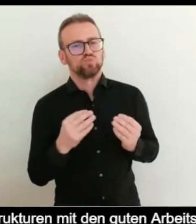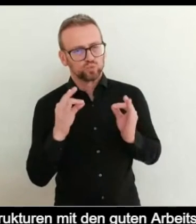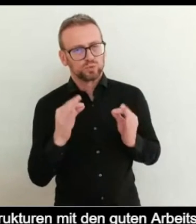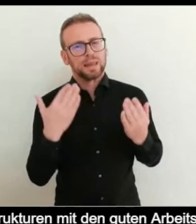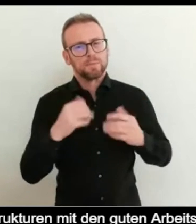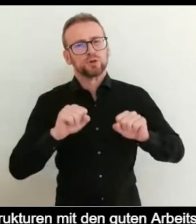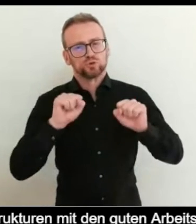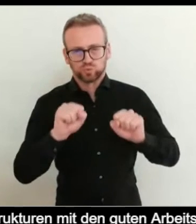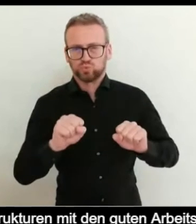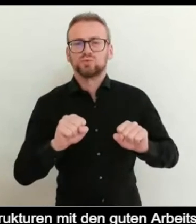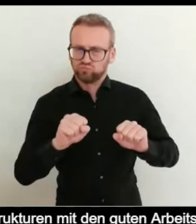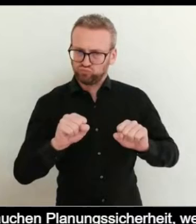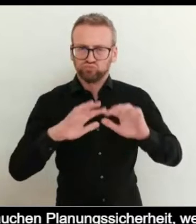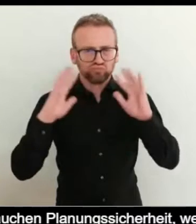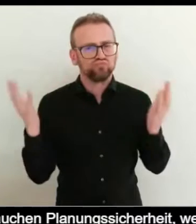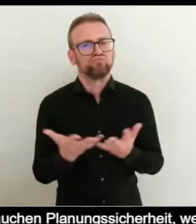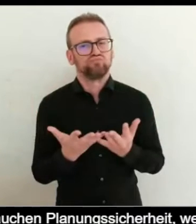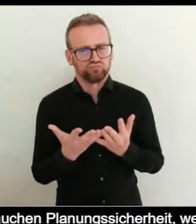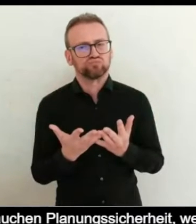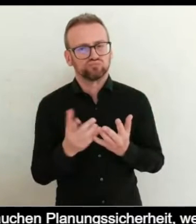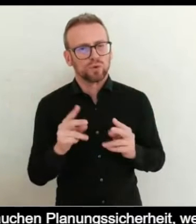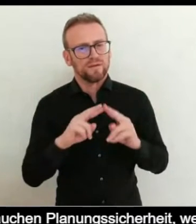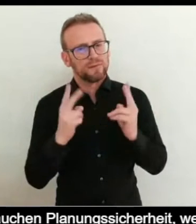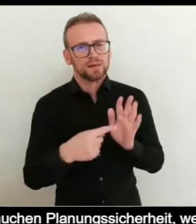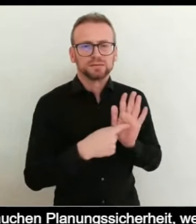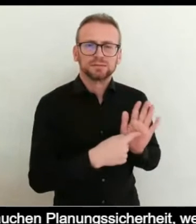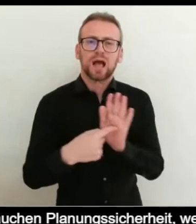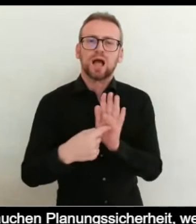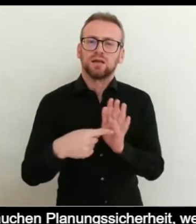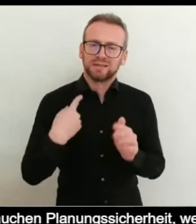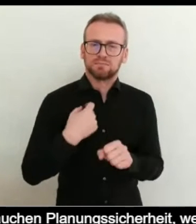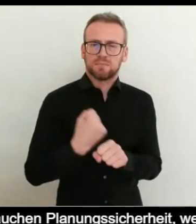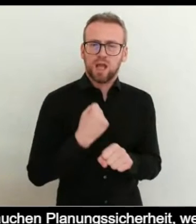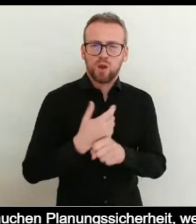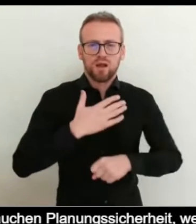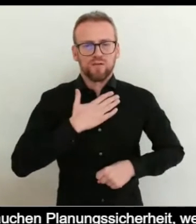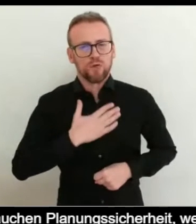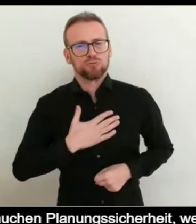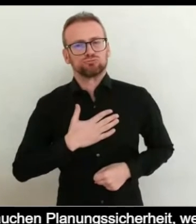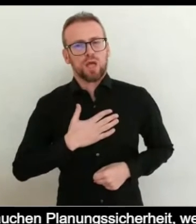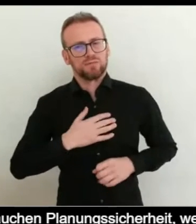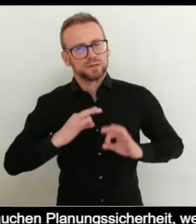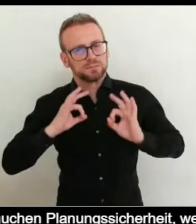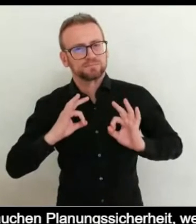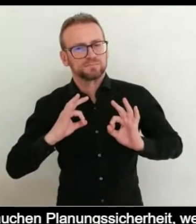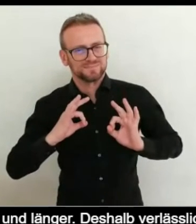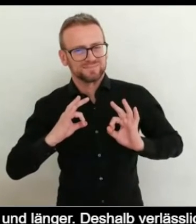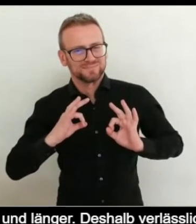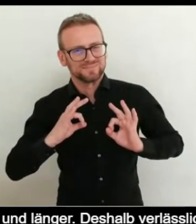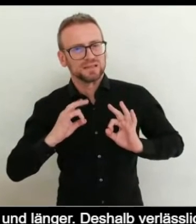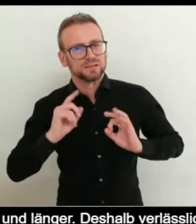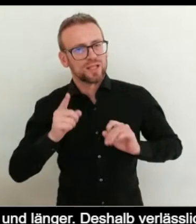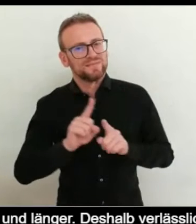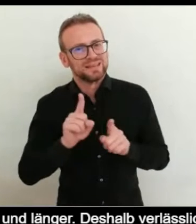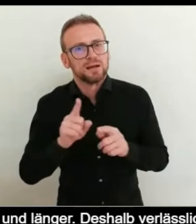schiebt Investitionen in klimaschonende Verfahren, in klimaschonende Anlagen, weil die Energiepreise so